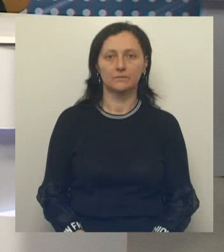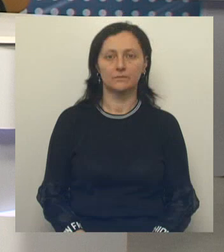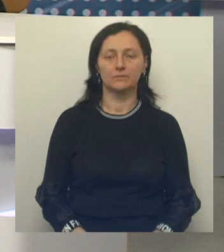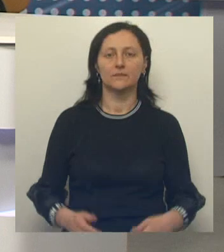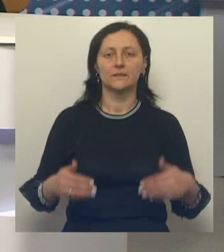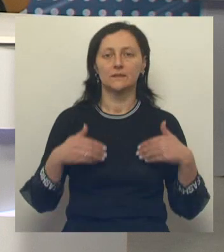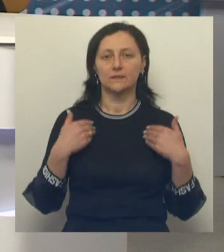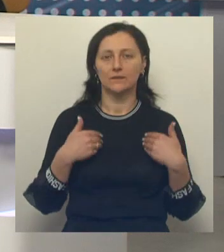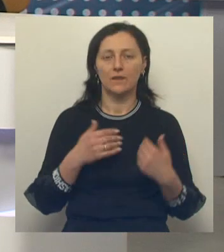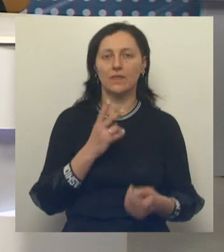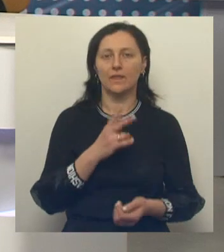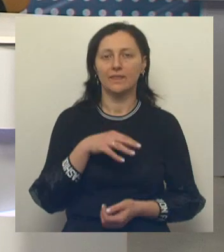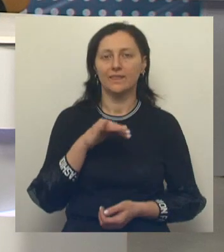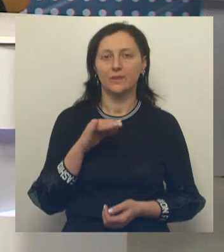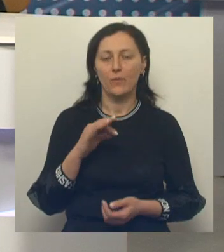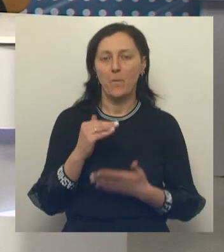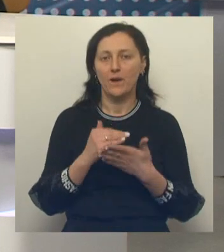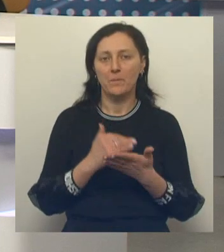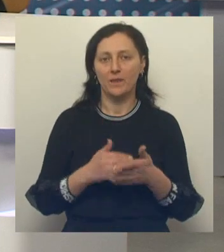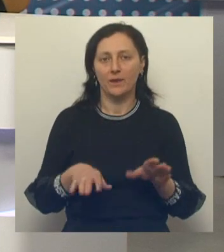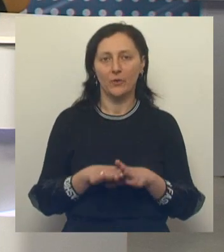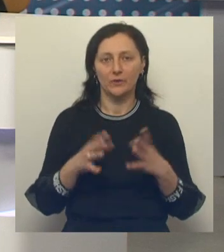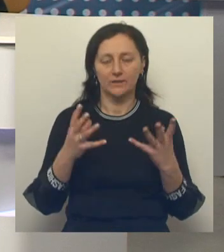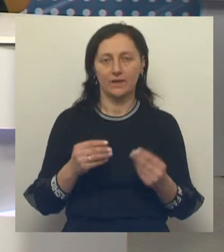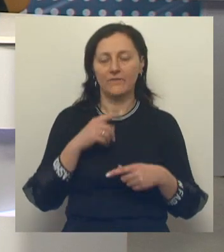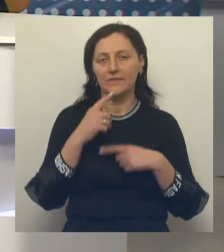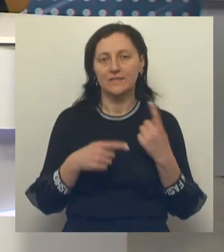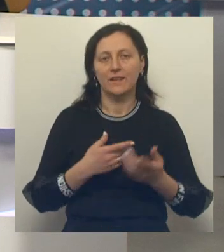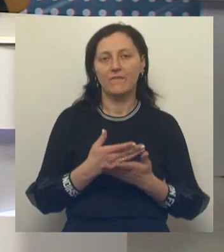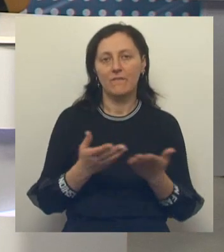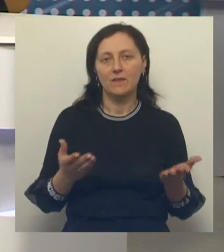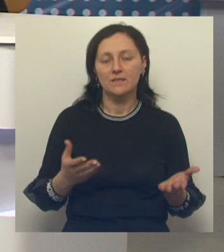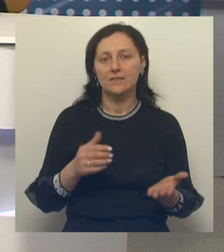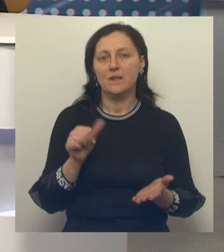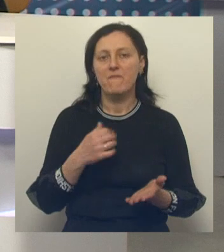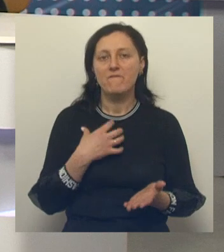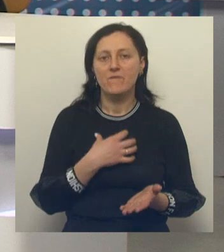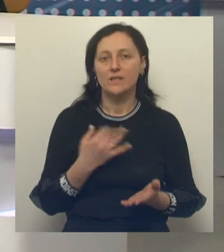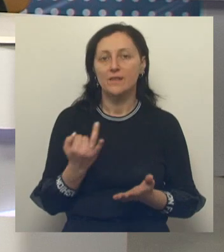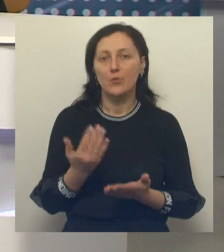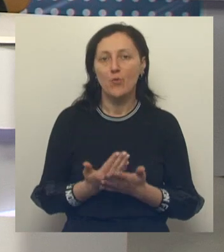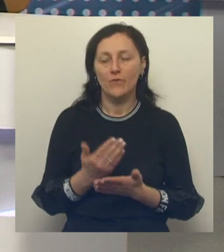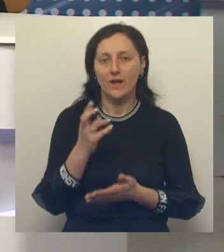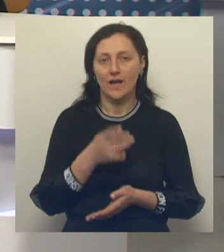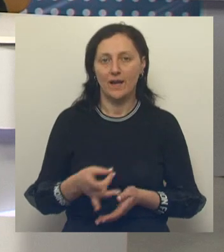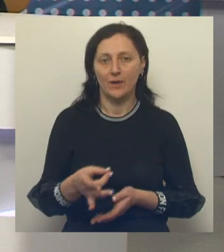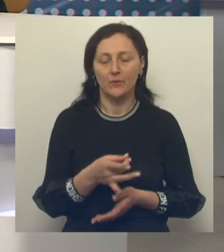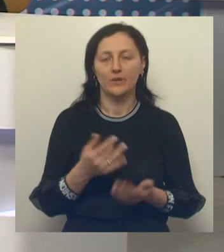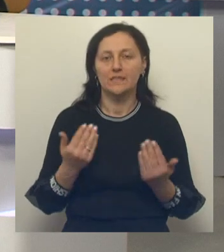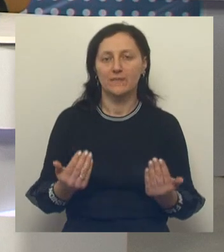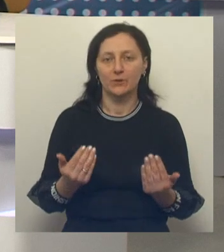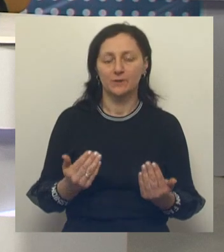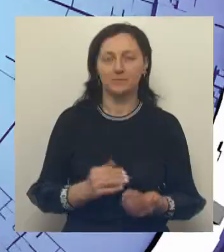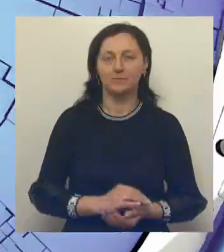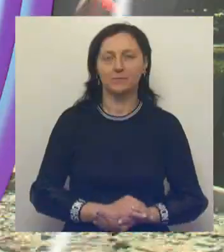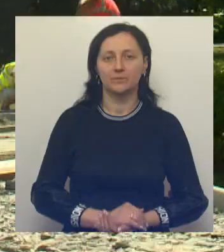Здравствуйте! студии Наталья Титова. Это программа «Такой день». Как всегда, для вас самые важные и интересные новости региона. Сегодня в